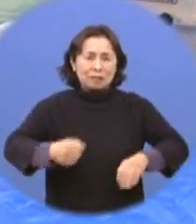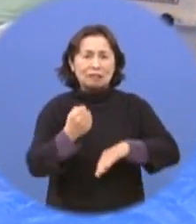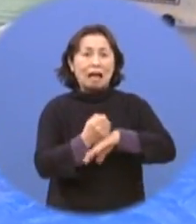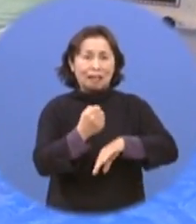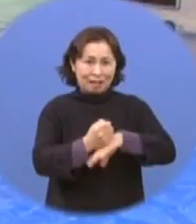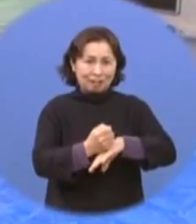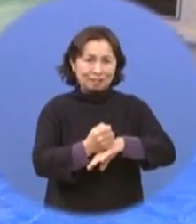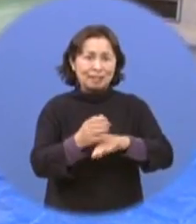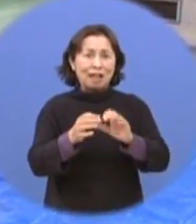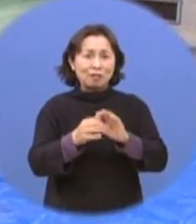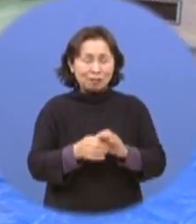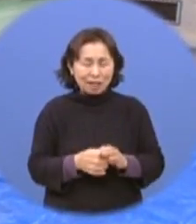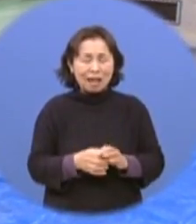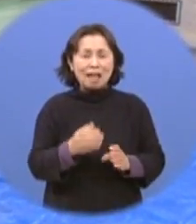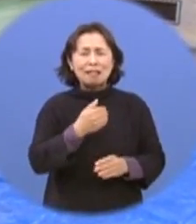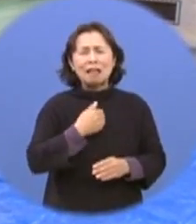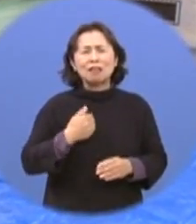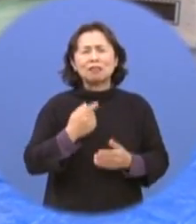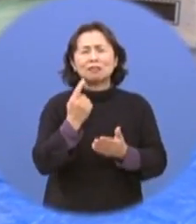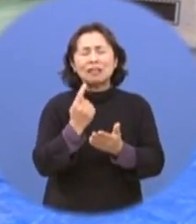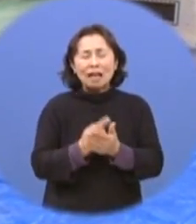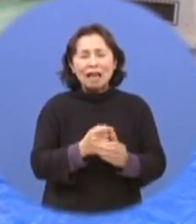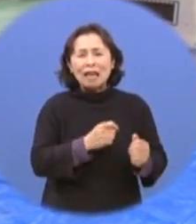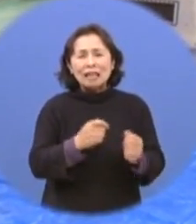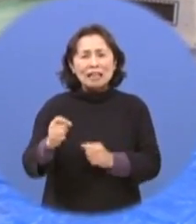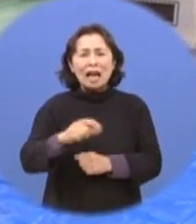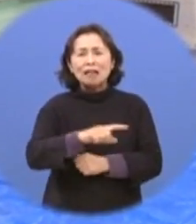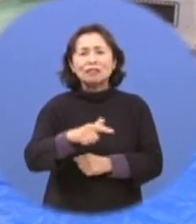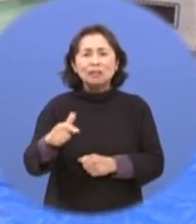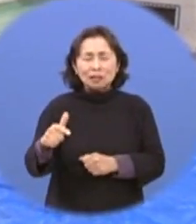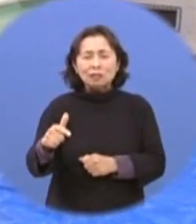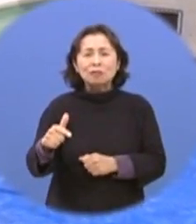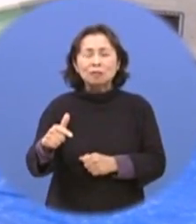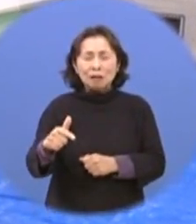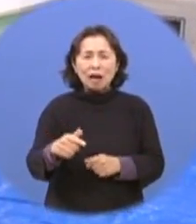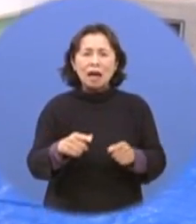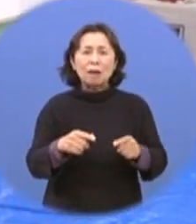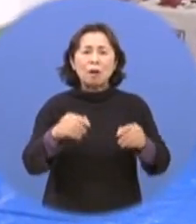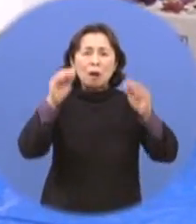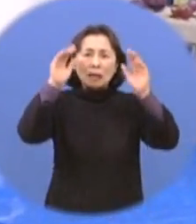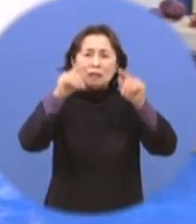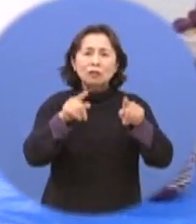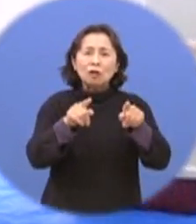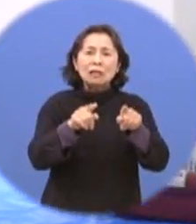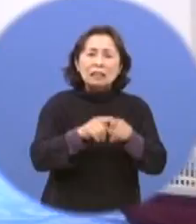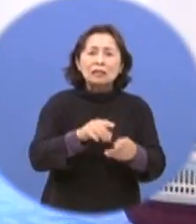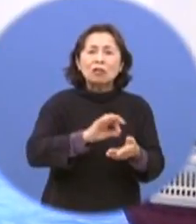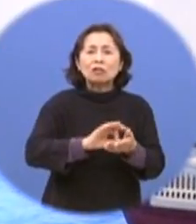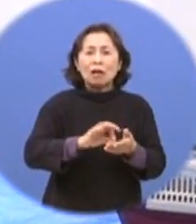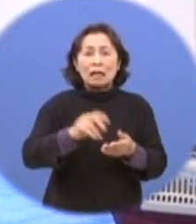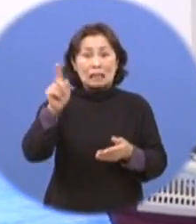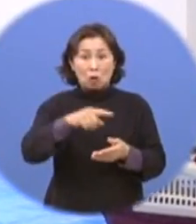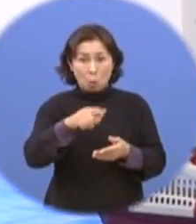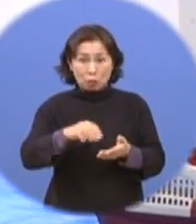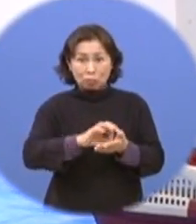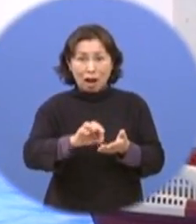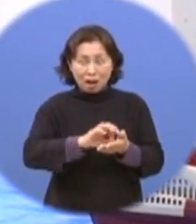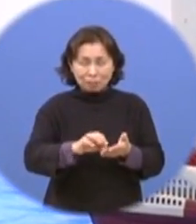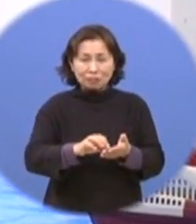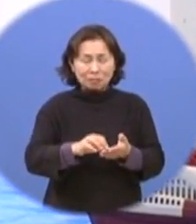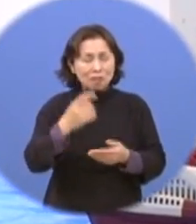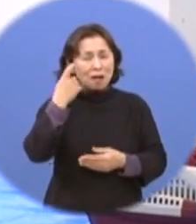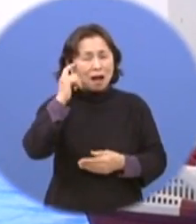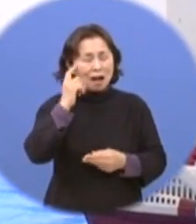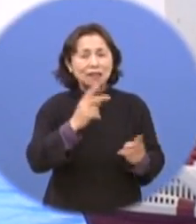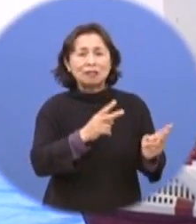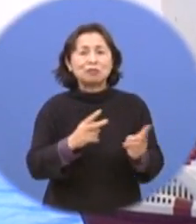からなるべく避難グッズは皆さん犬と一緒に使えるようなものをご用意してくださいそして寒い